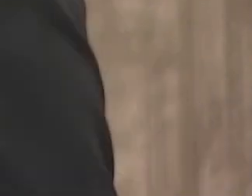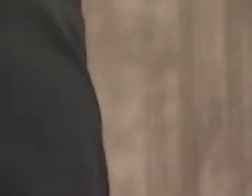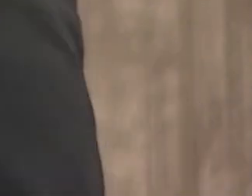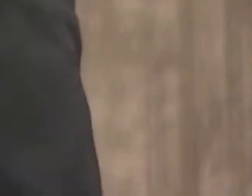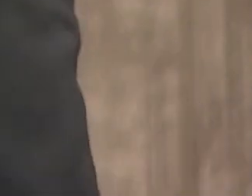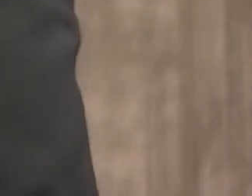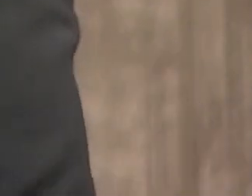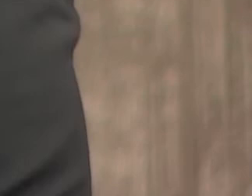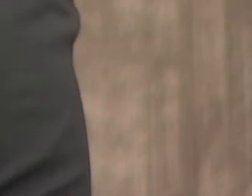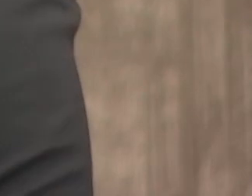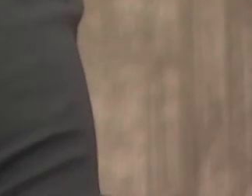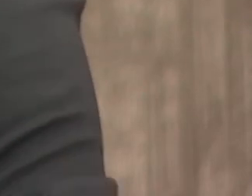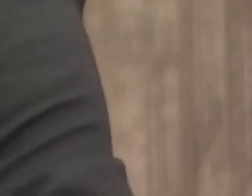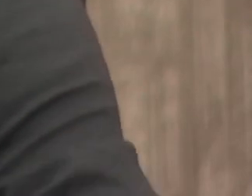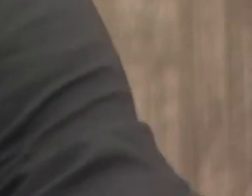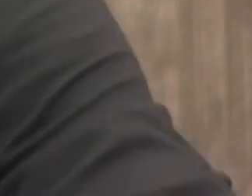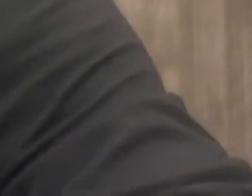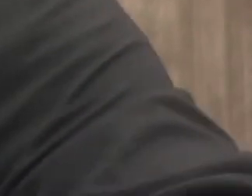Te